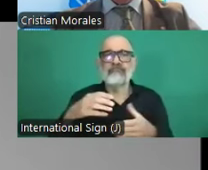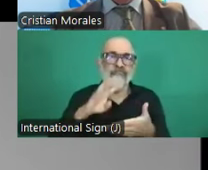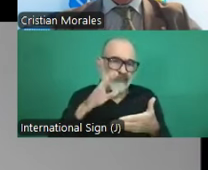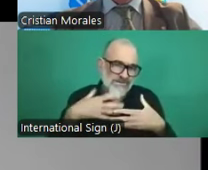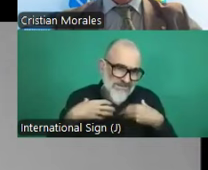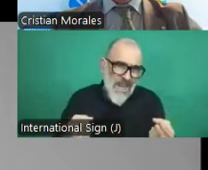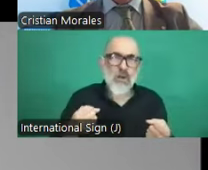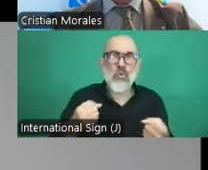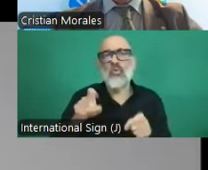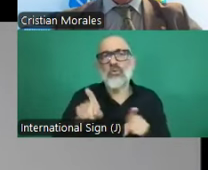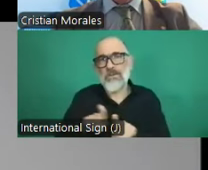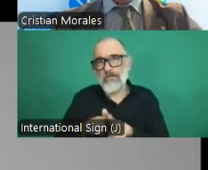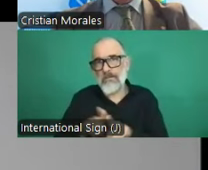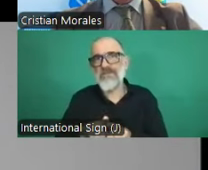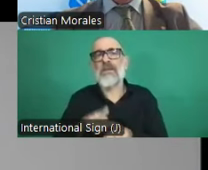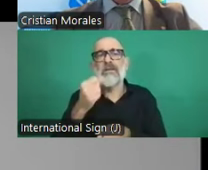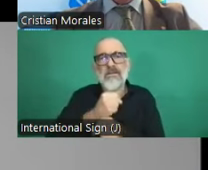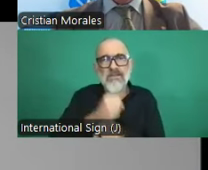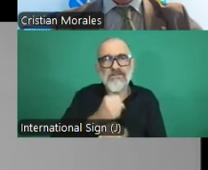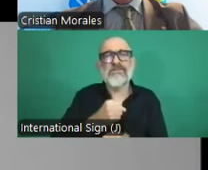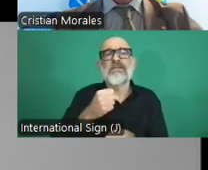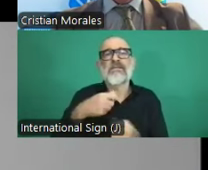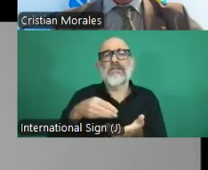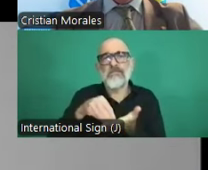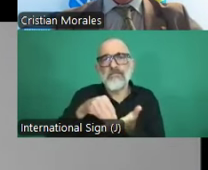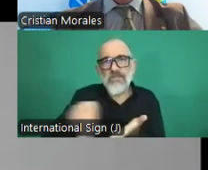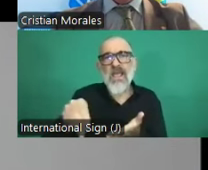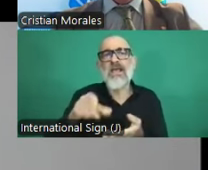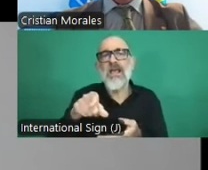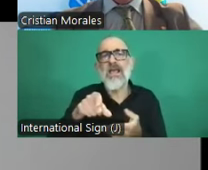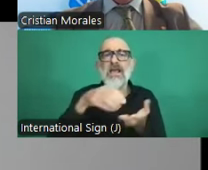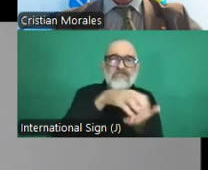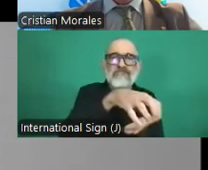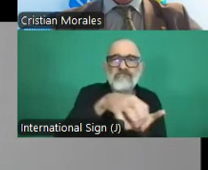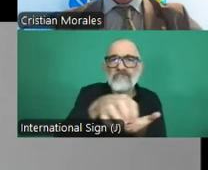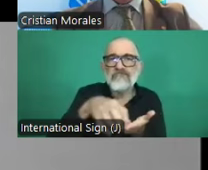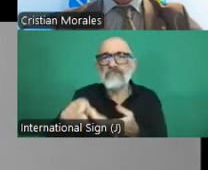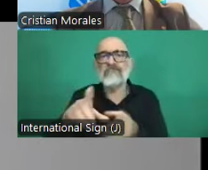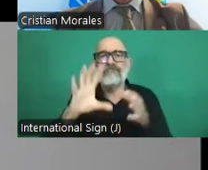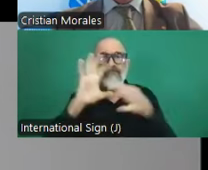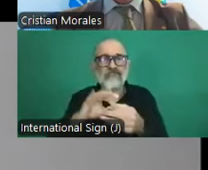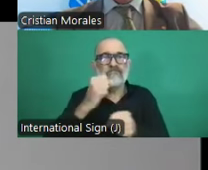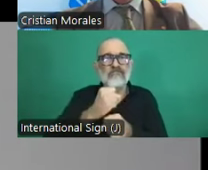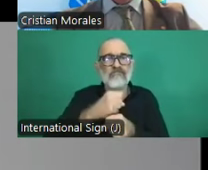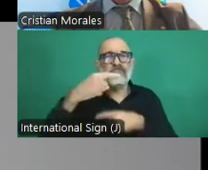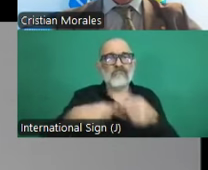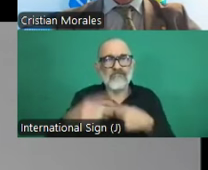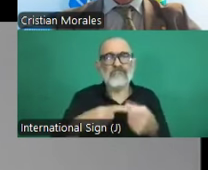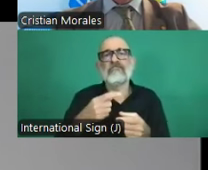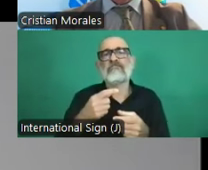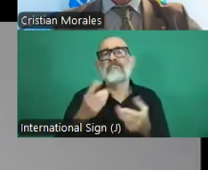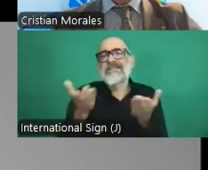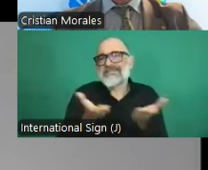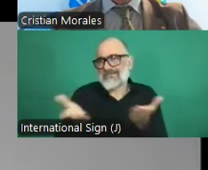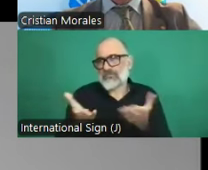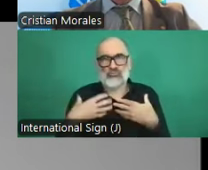da prestação de serviços de saúde. L'objectif est que Então, le além paiement de ces de dettes-là soit fortalecer fait sous nosso la sistema de forme saúde